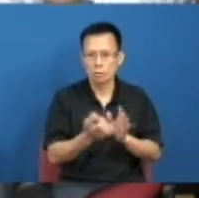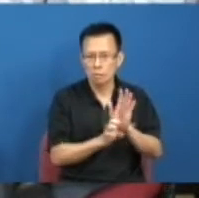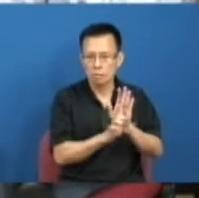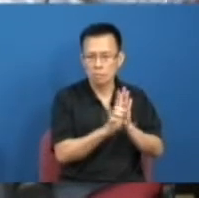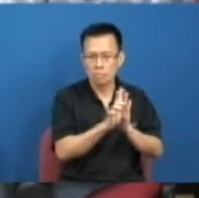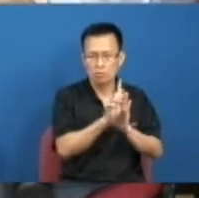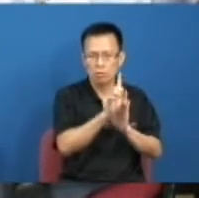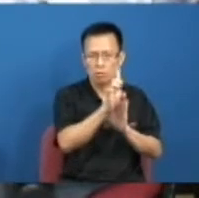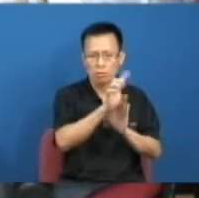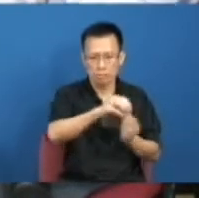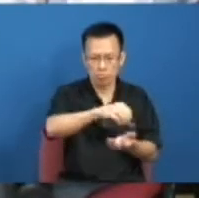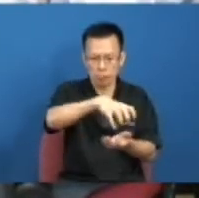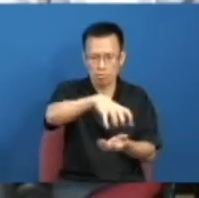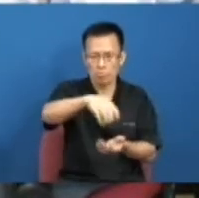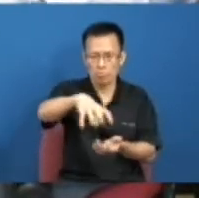就會造成起泡嘅。